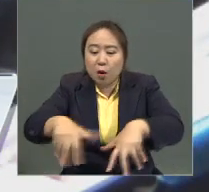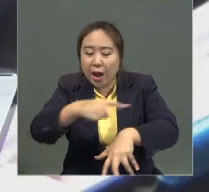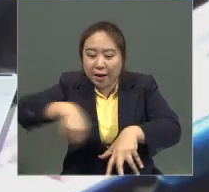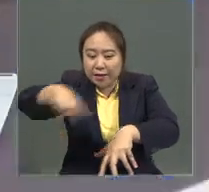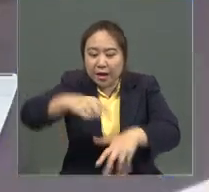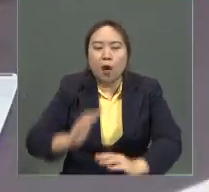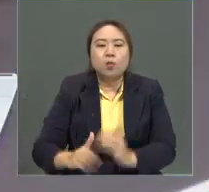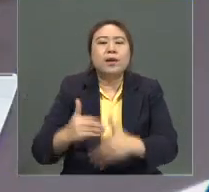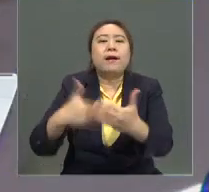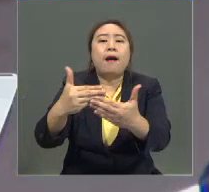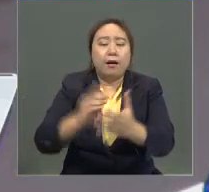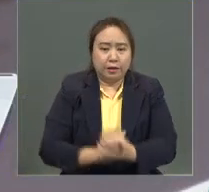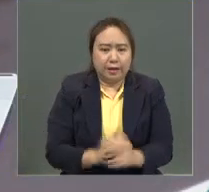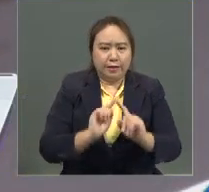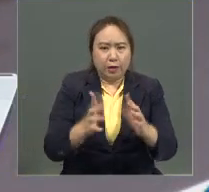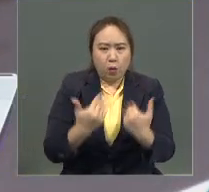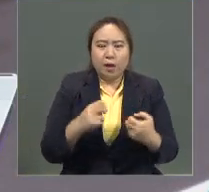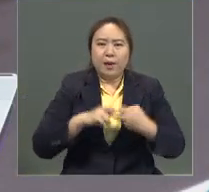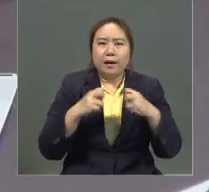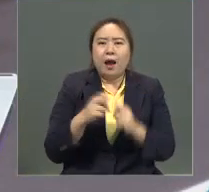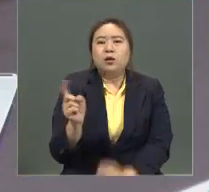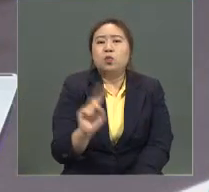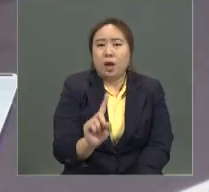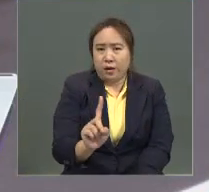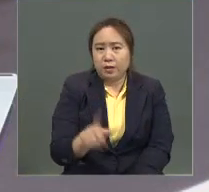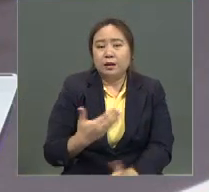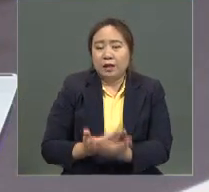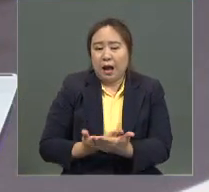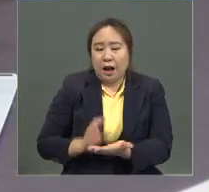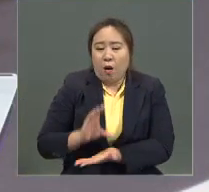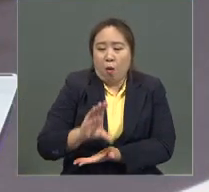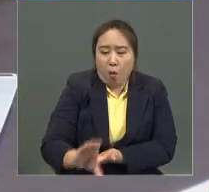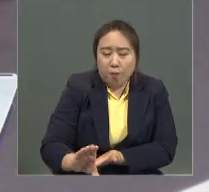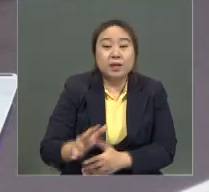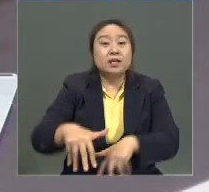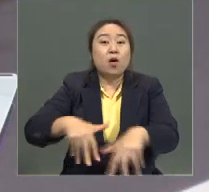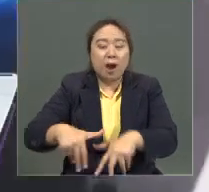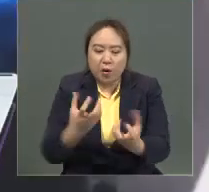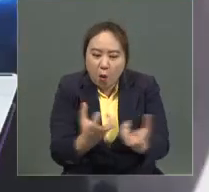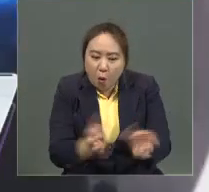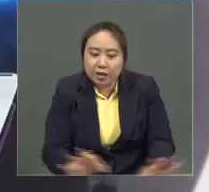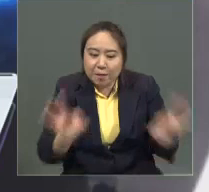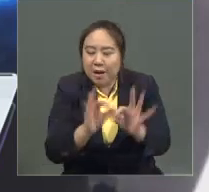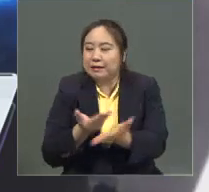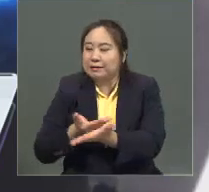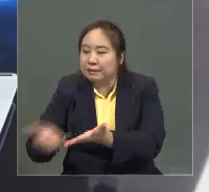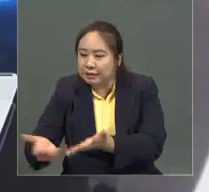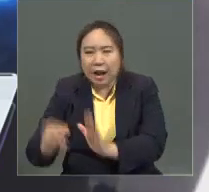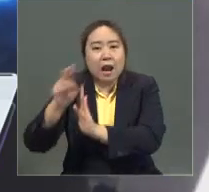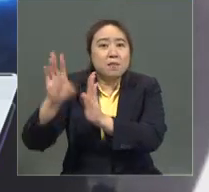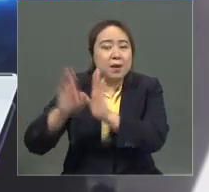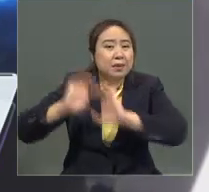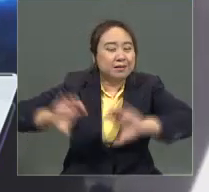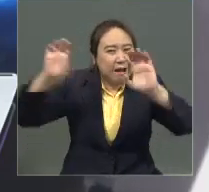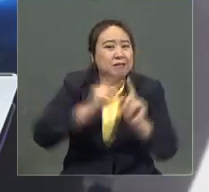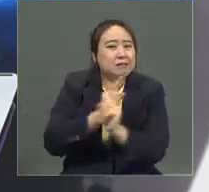ท้องถิ่นเพียงแต่ขณะนี้พบปัญหาว่างบประมาณที่ชาวบ้านจะสามารถซื้อสิ่งของที่จำเป็นโดยไม่ต้องยึดระเบียบราชการ